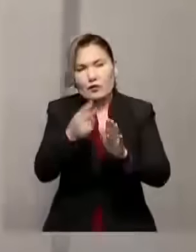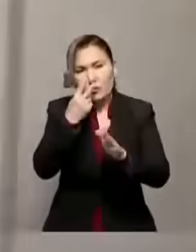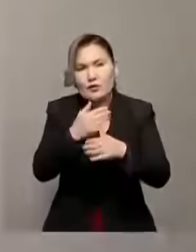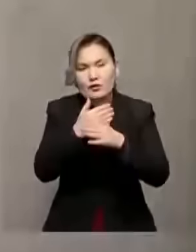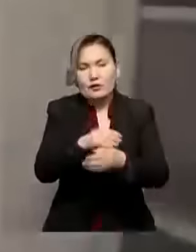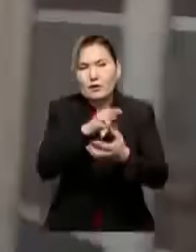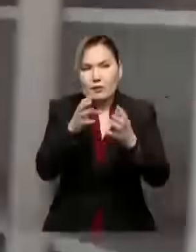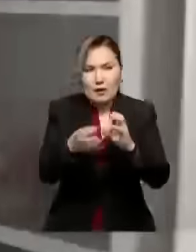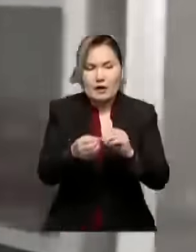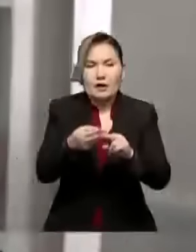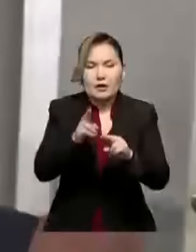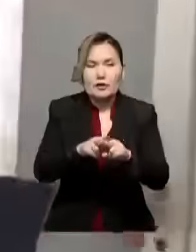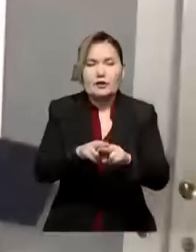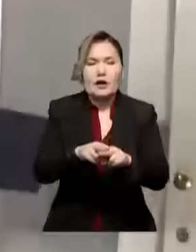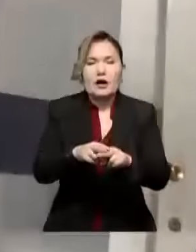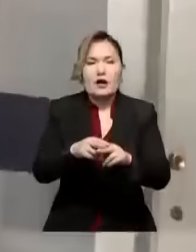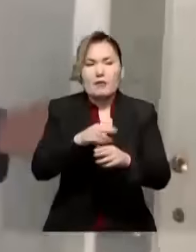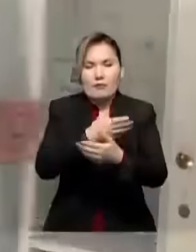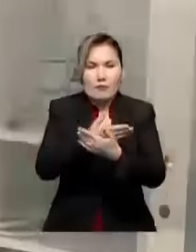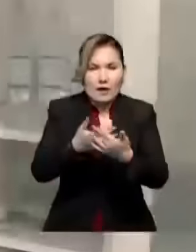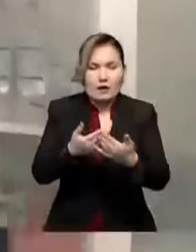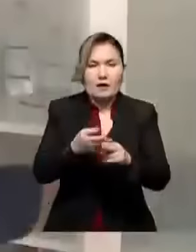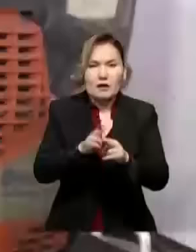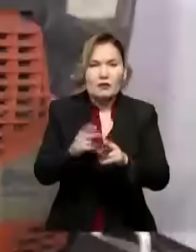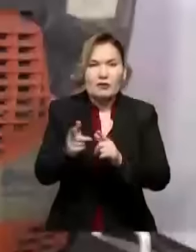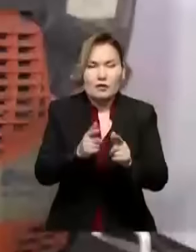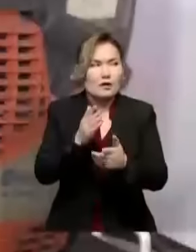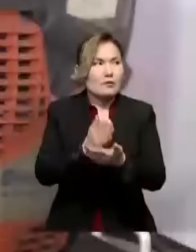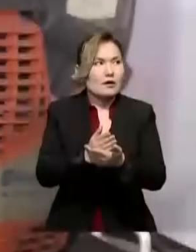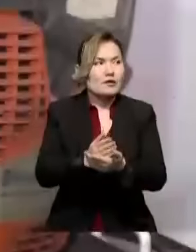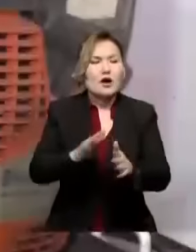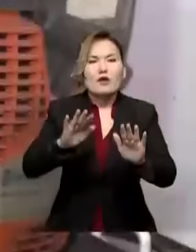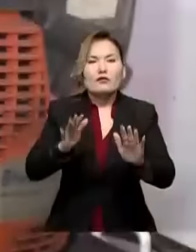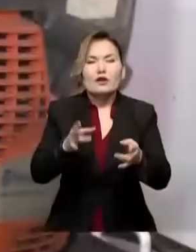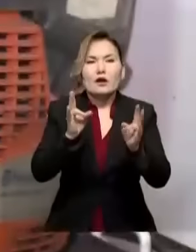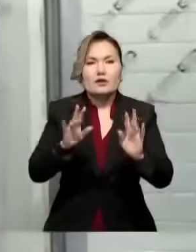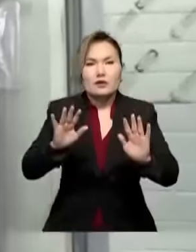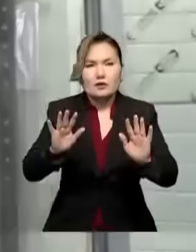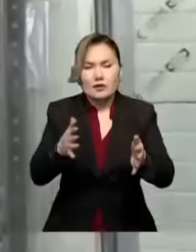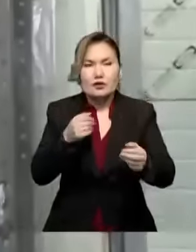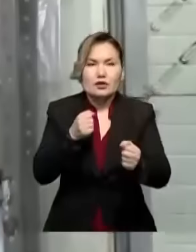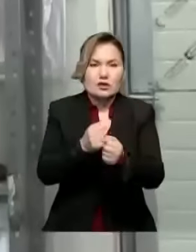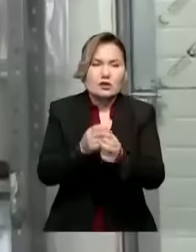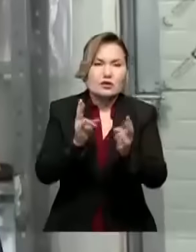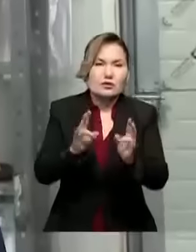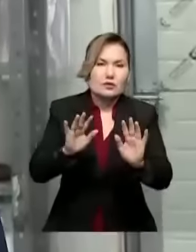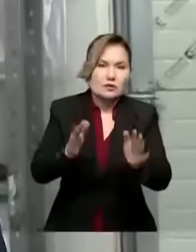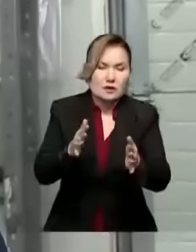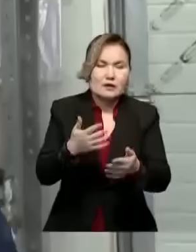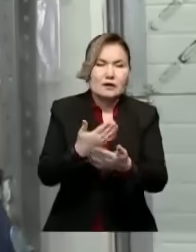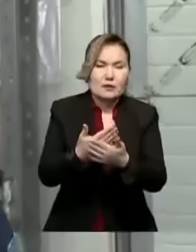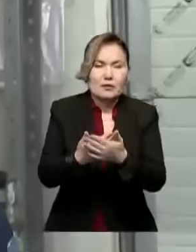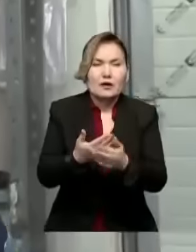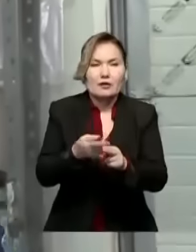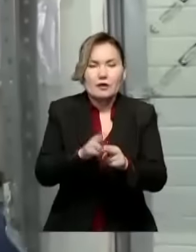Дәрі-дәрмектерінде бар, барлығы шиналар, бәрі мына ішінде. Авария болған жағдайда, короче, машинаның